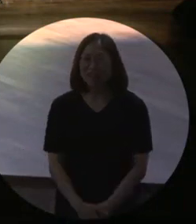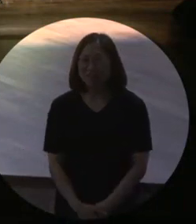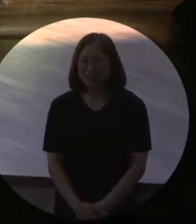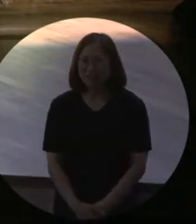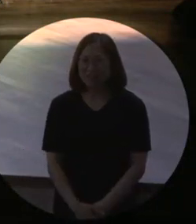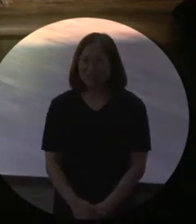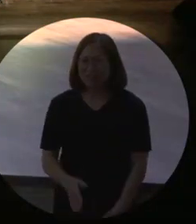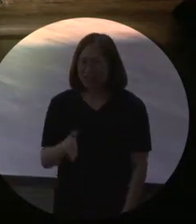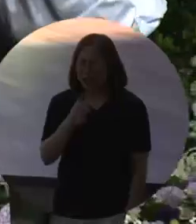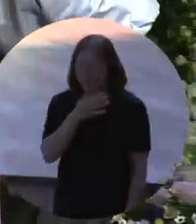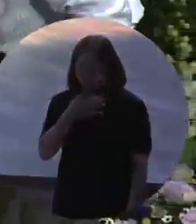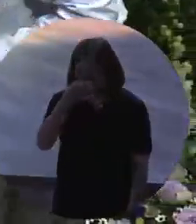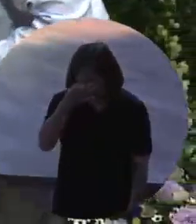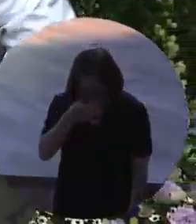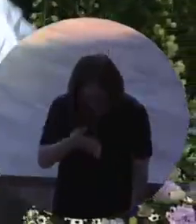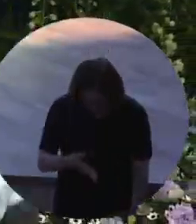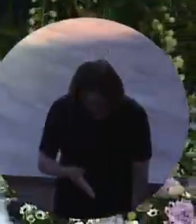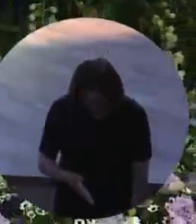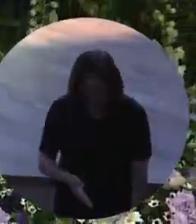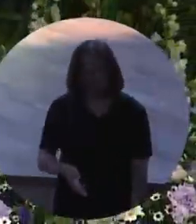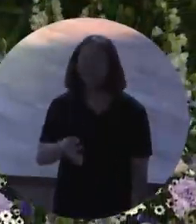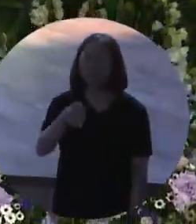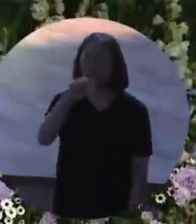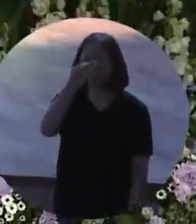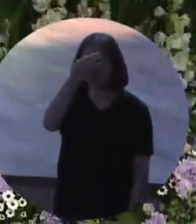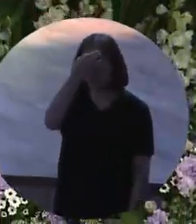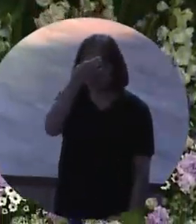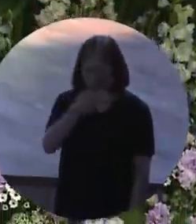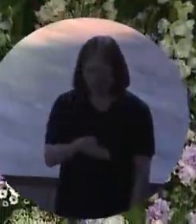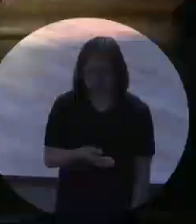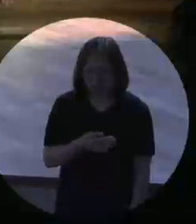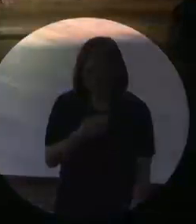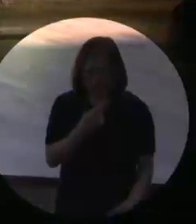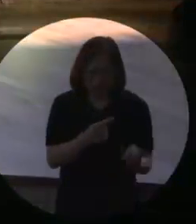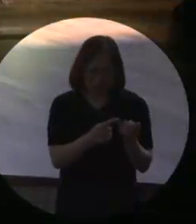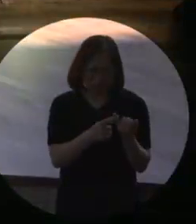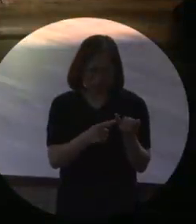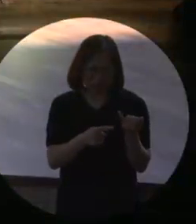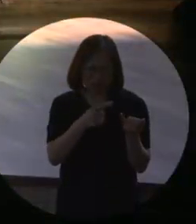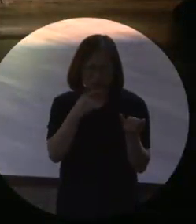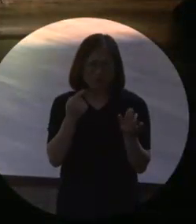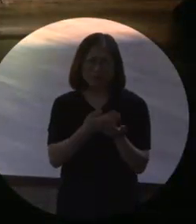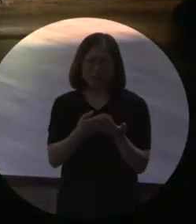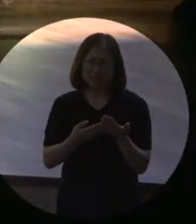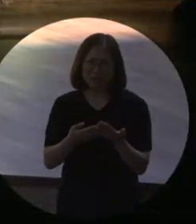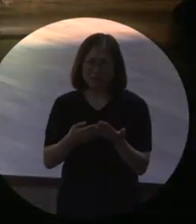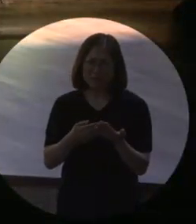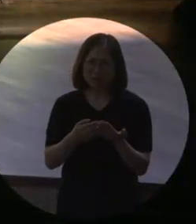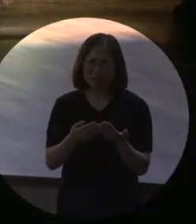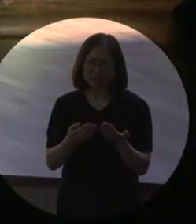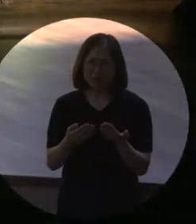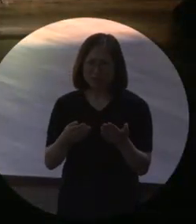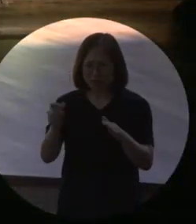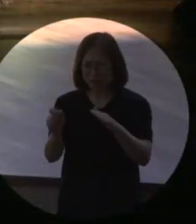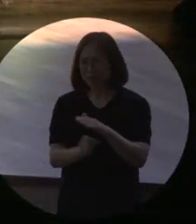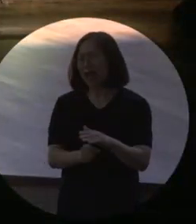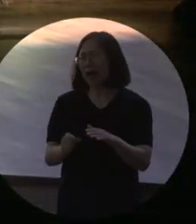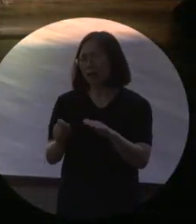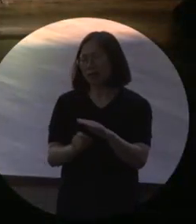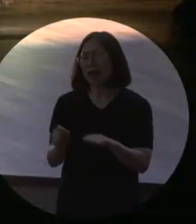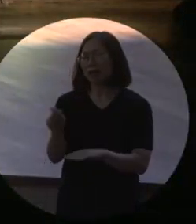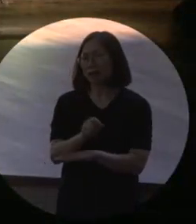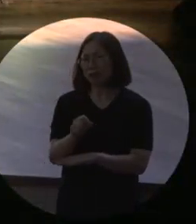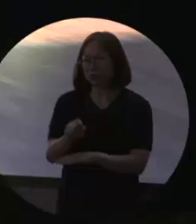아 죄송합니다 선배님. 아 죄송합니다. 아 선배였어. 사무실 참 잘 돌아간다 잘